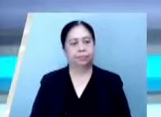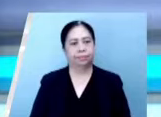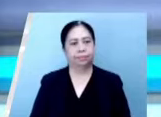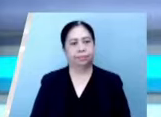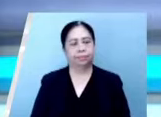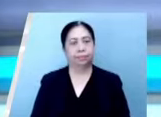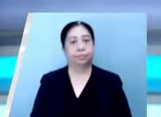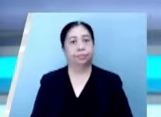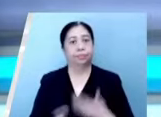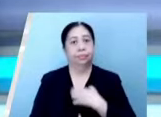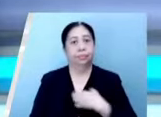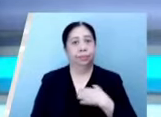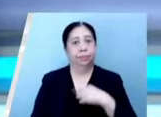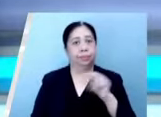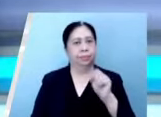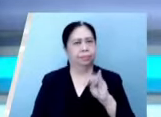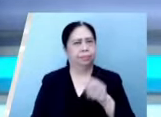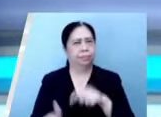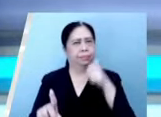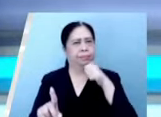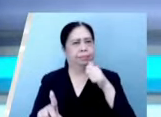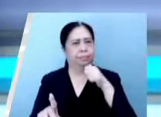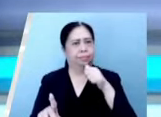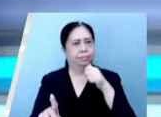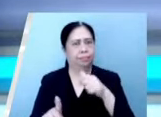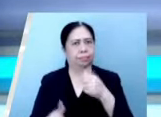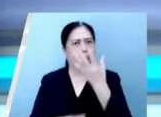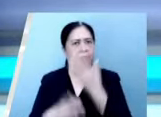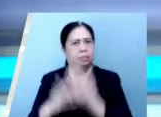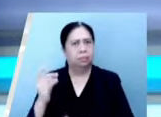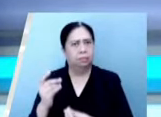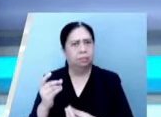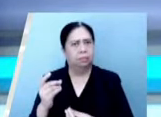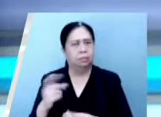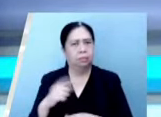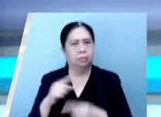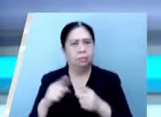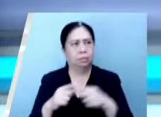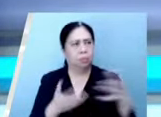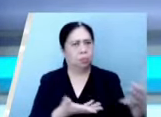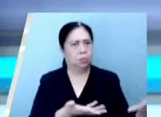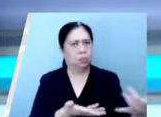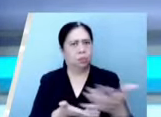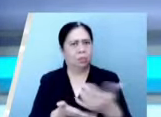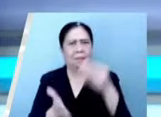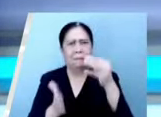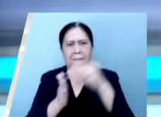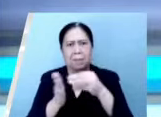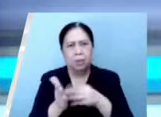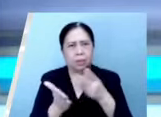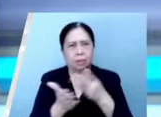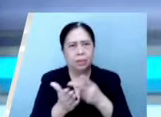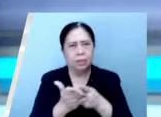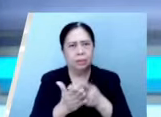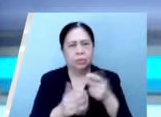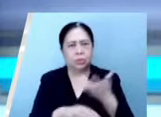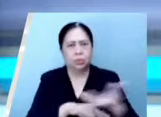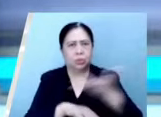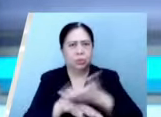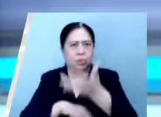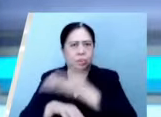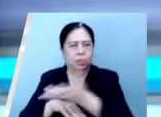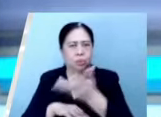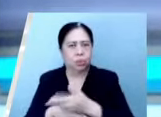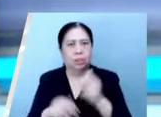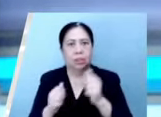Inireklamo sa NBI ang isang babaeng naglaho umano matapos makakulimbat ng milyong-milyong piso sa mga biktima. Kabilang sa mga